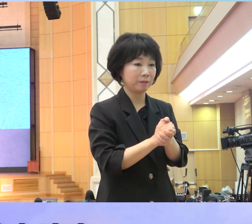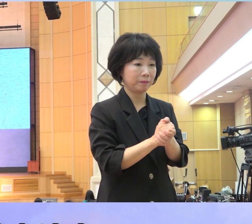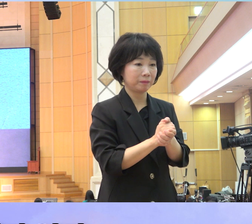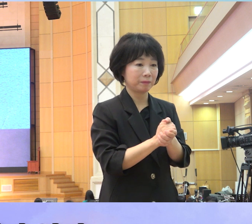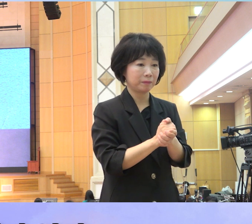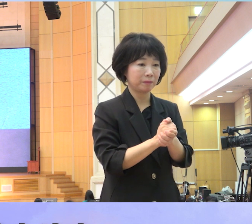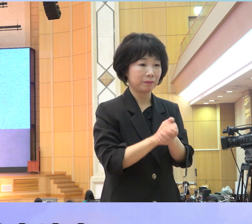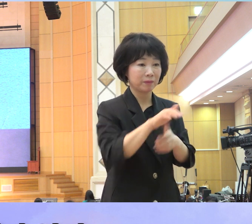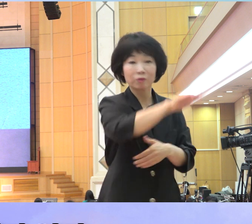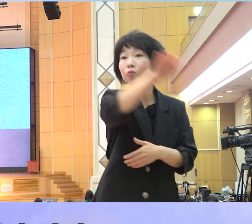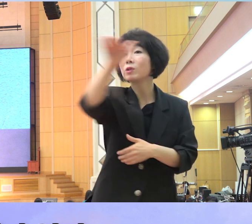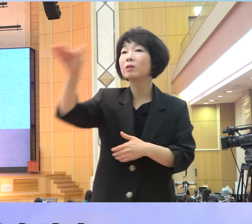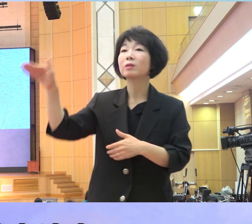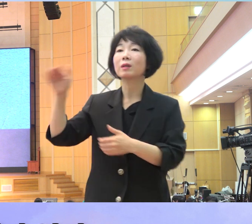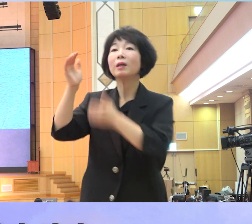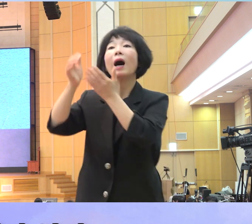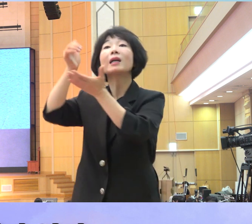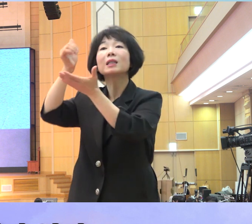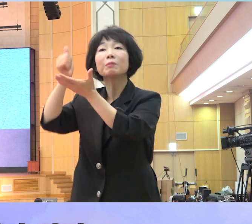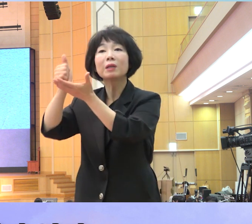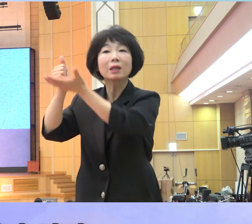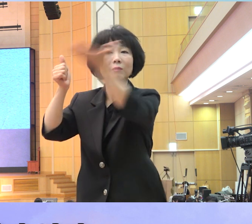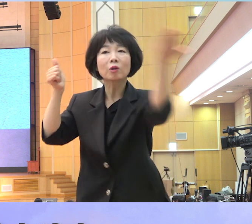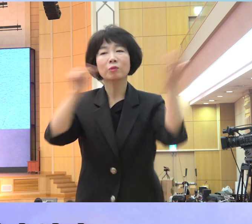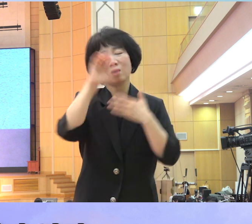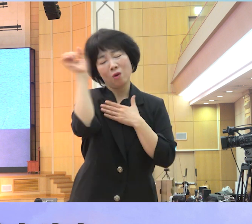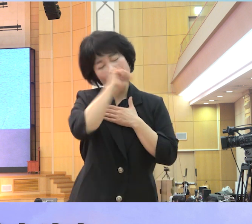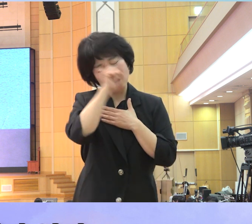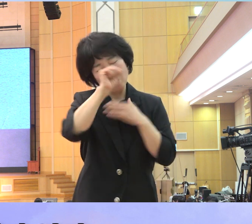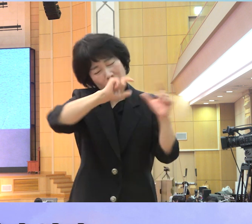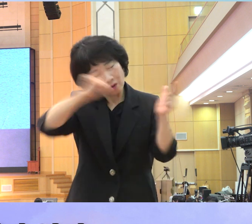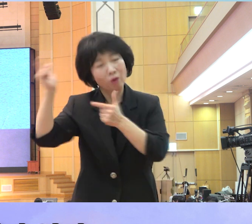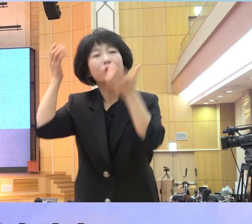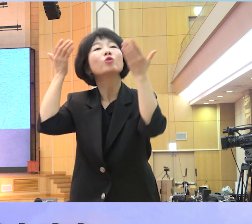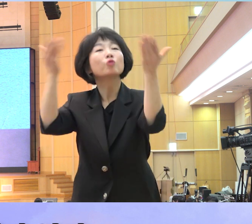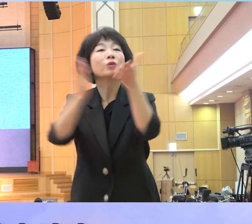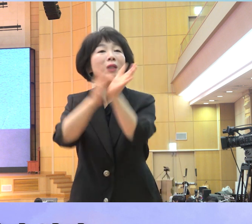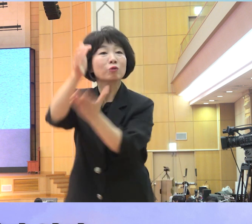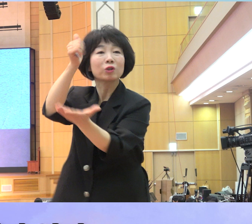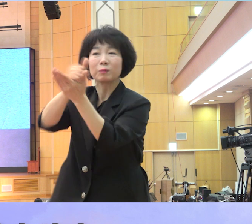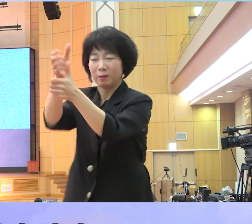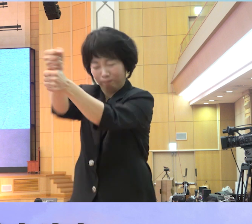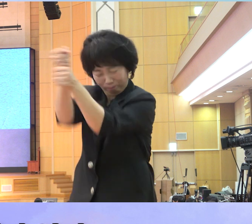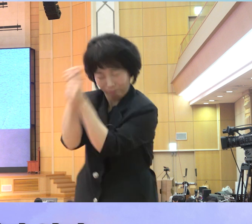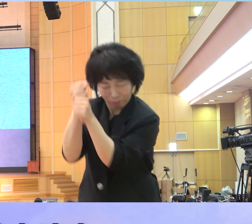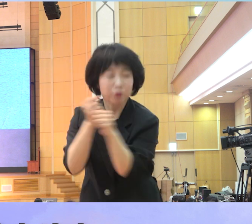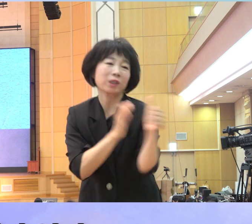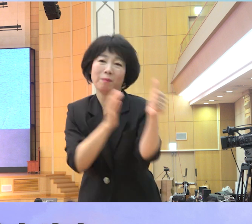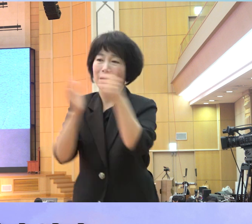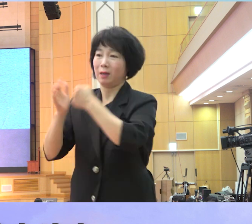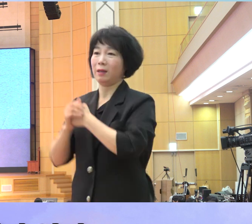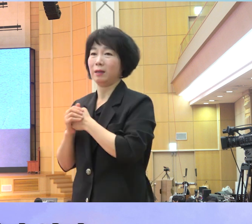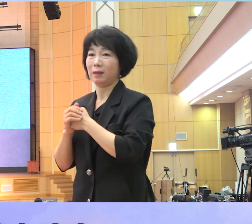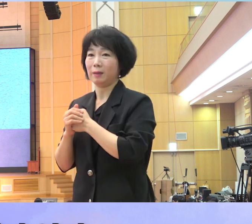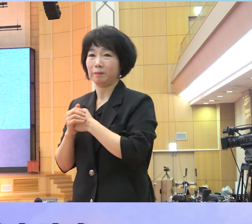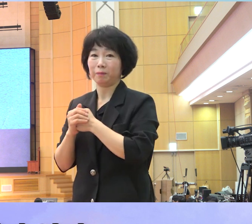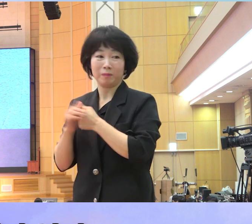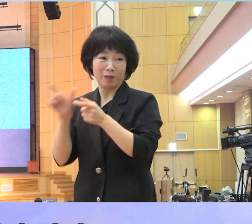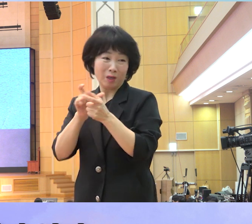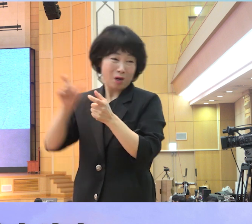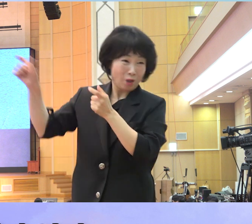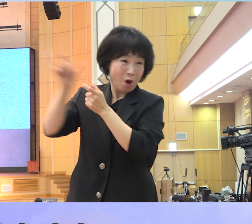뭐라고 그랬어요? 좋은 것 주시는 예수님만 붙드는 거예요. 좋은 것으로 응답하시는,